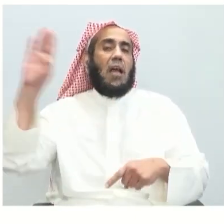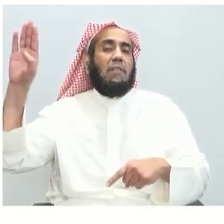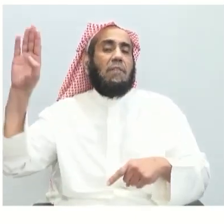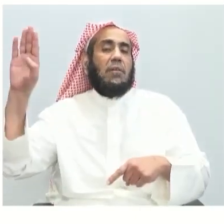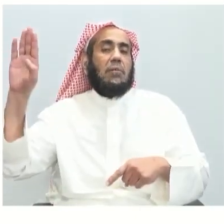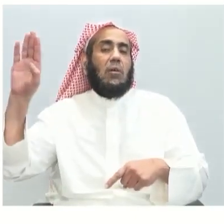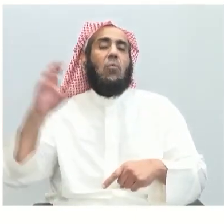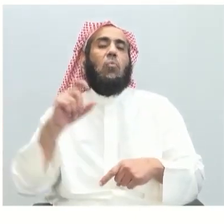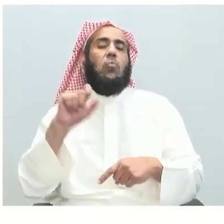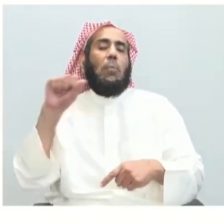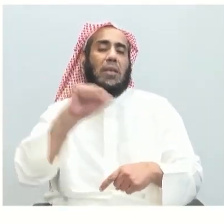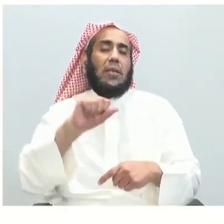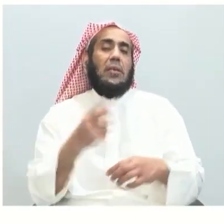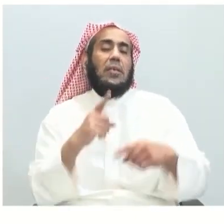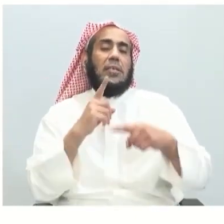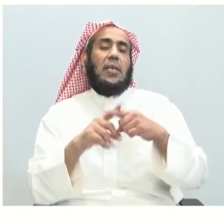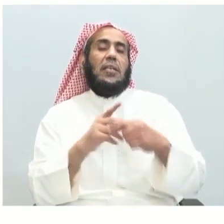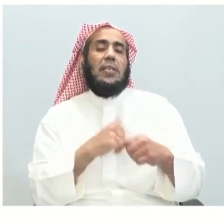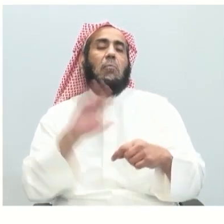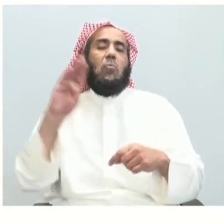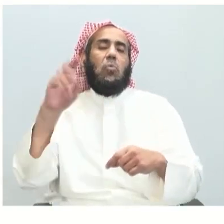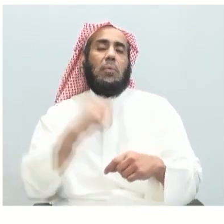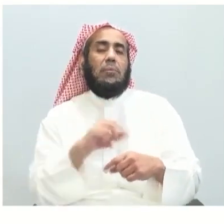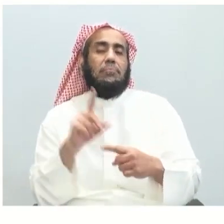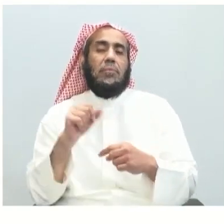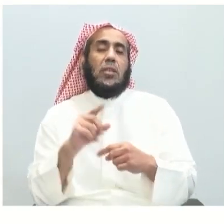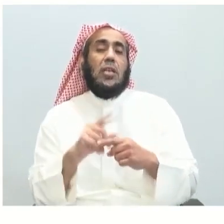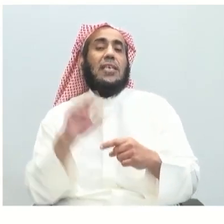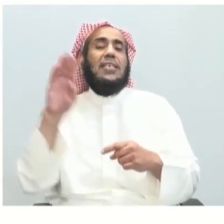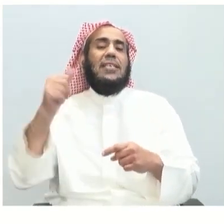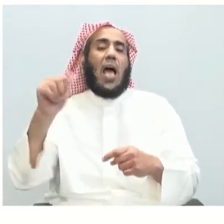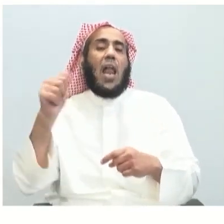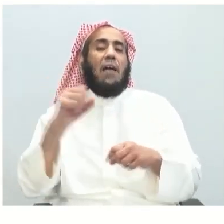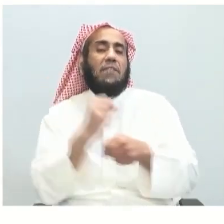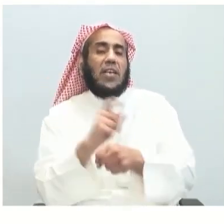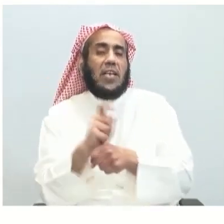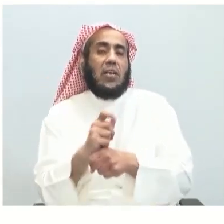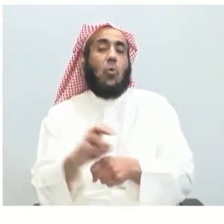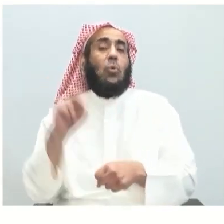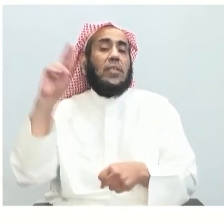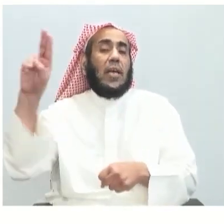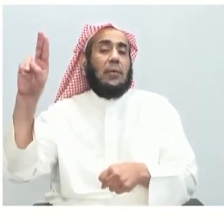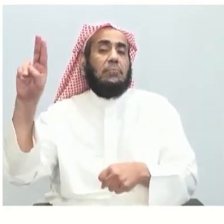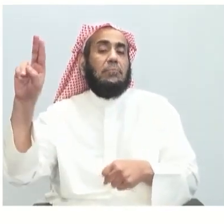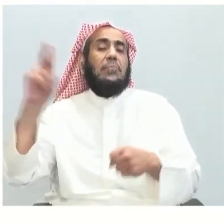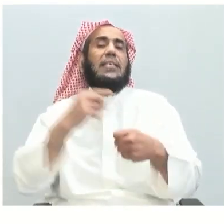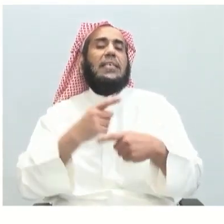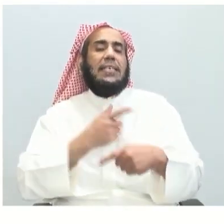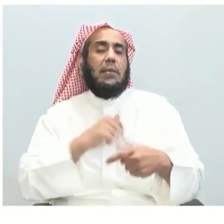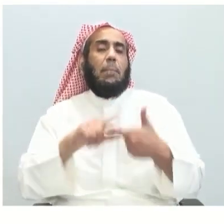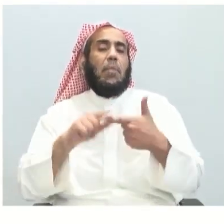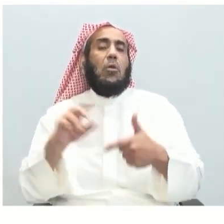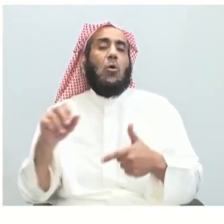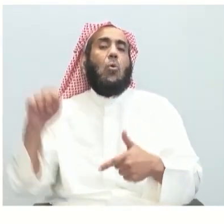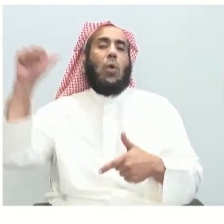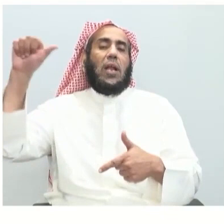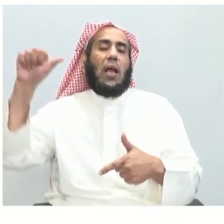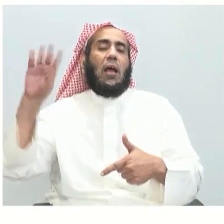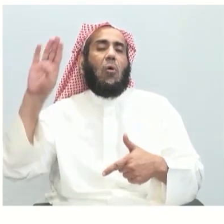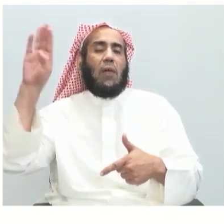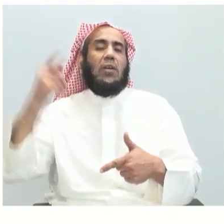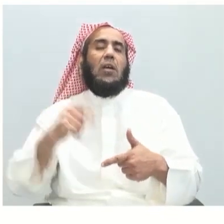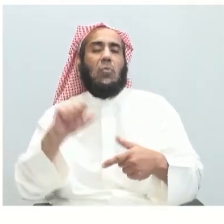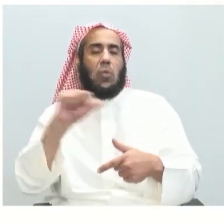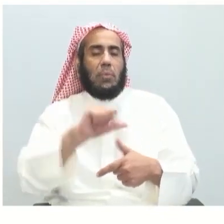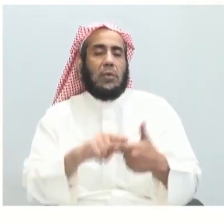وطبعا ضمير زائد الكاف اسم ايضا ضمير اذا سال فعل والتاء هي اسم ضمير والكاف كذلك اسم